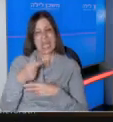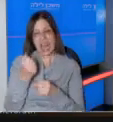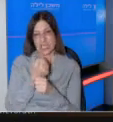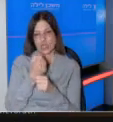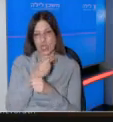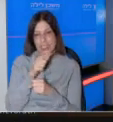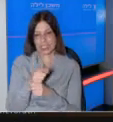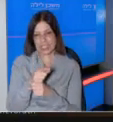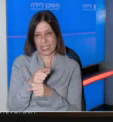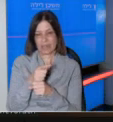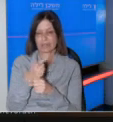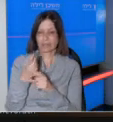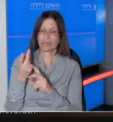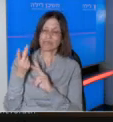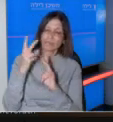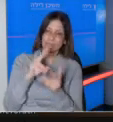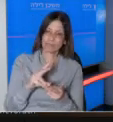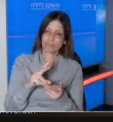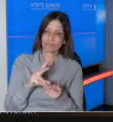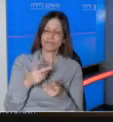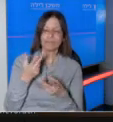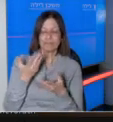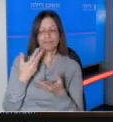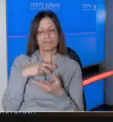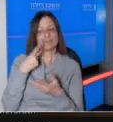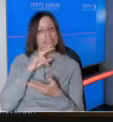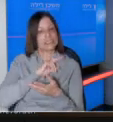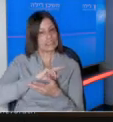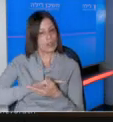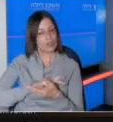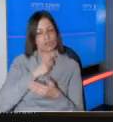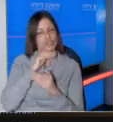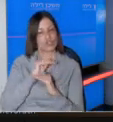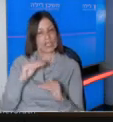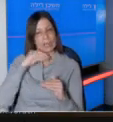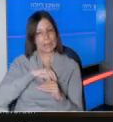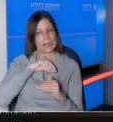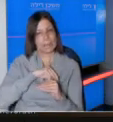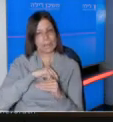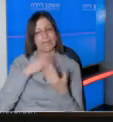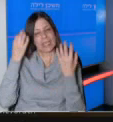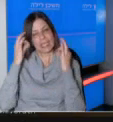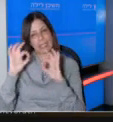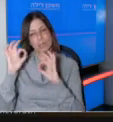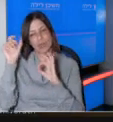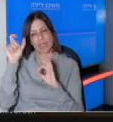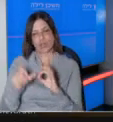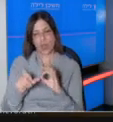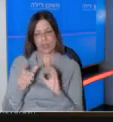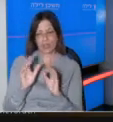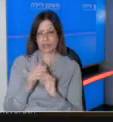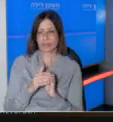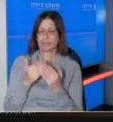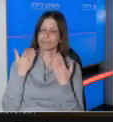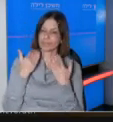את זה, ולצד זה להצטייד באורך רוח, בשקט פנימי ובכיבוד הזולת. תודה רבה